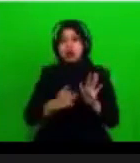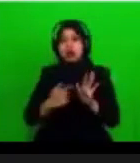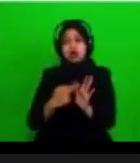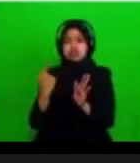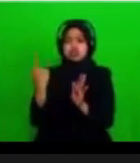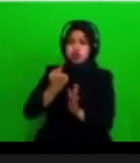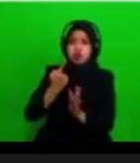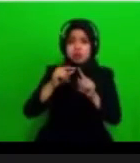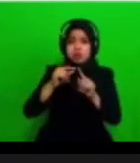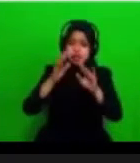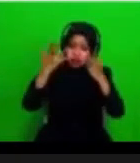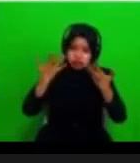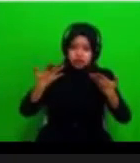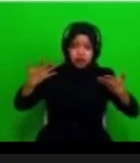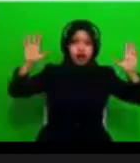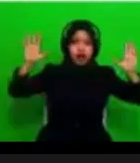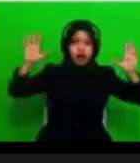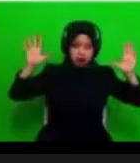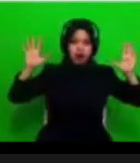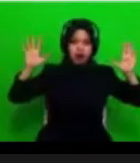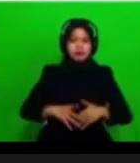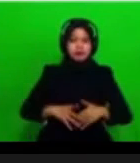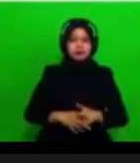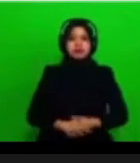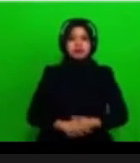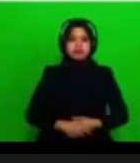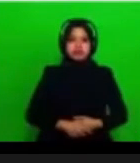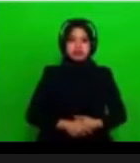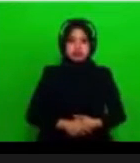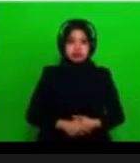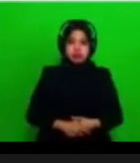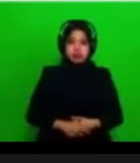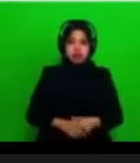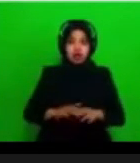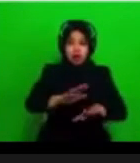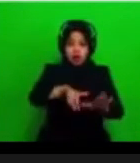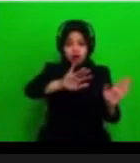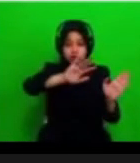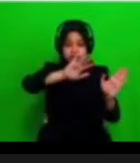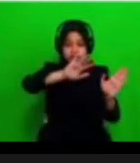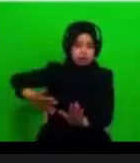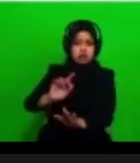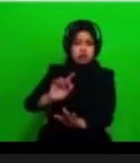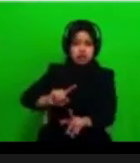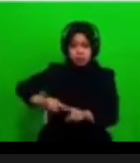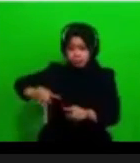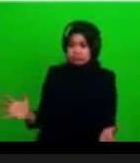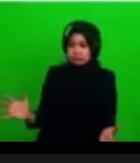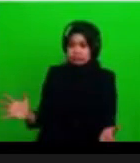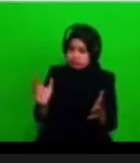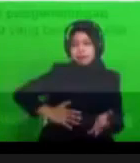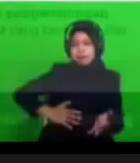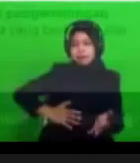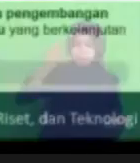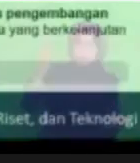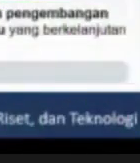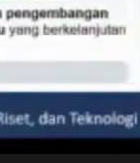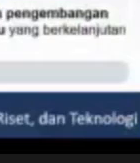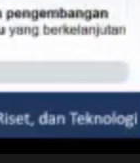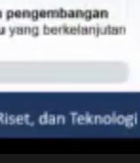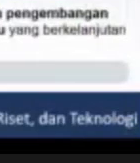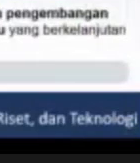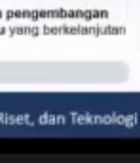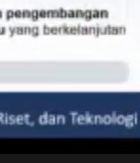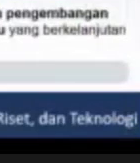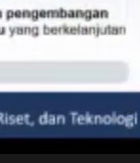nilai-nilai nasionalisme dan Pancasila dan seterusnya. Dan tidak ada anak yang tertinggal. Mari kita pastikan distribusi yang merata